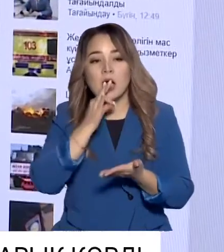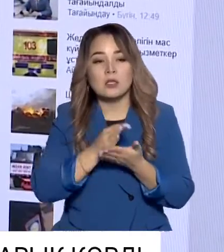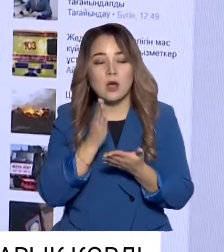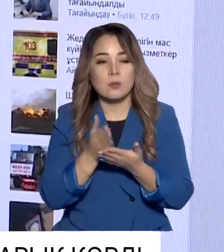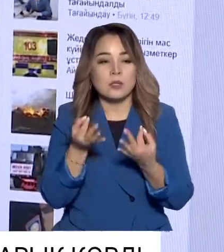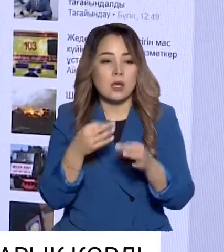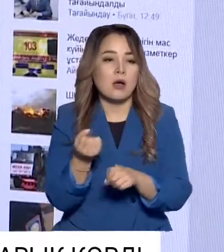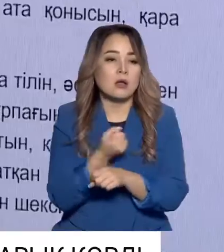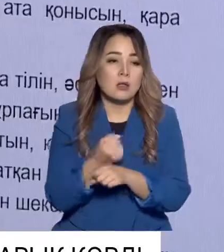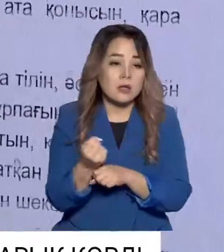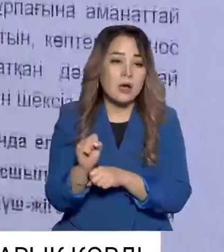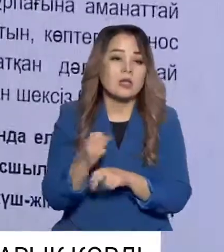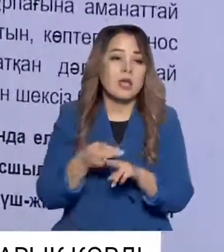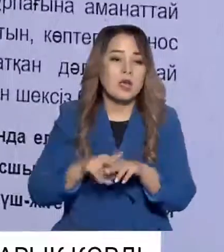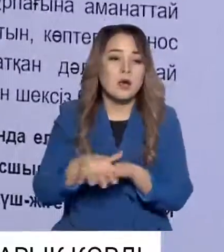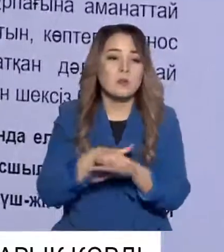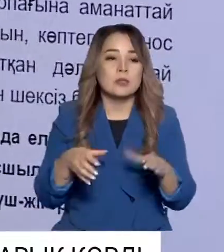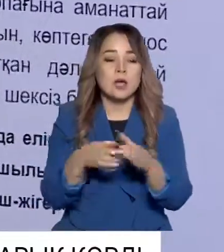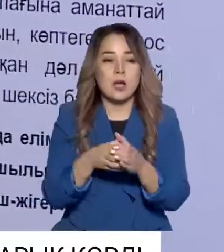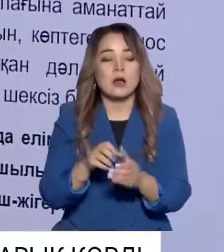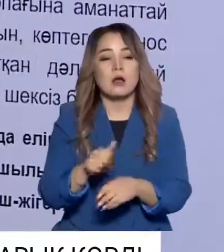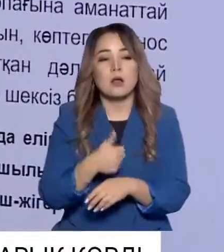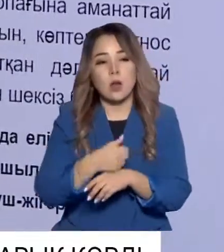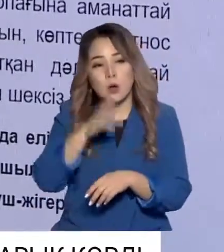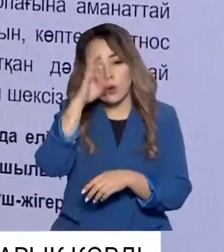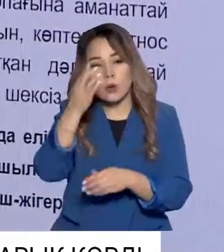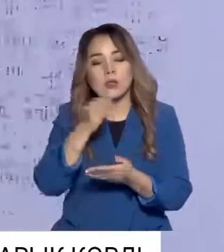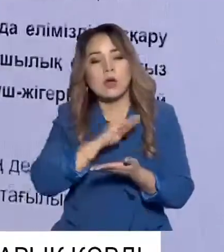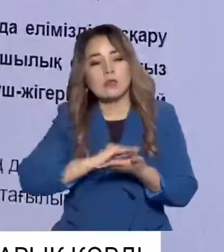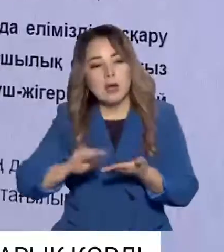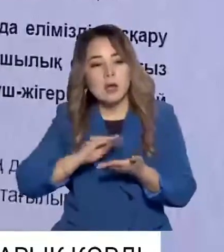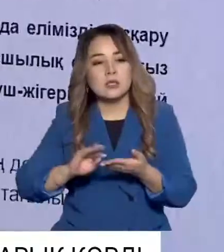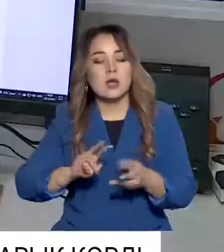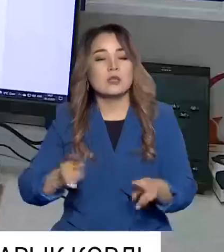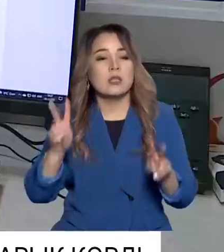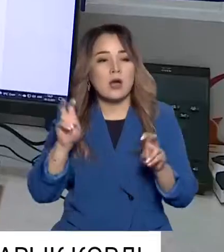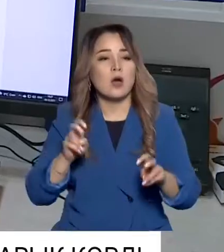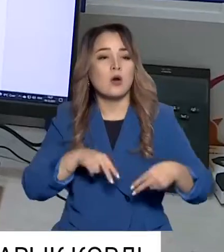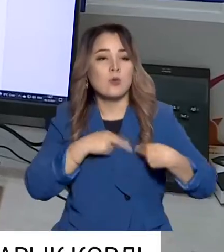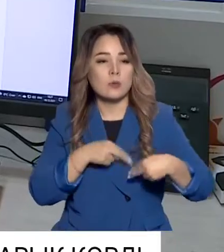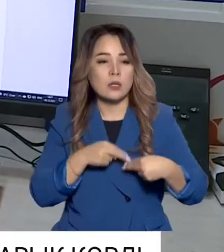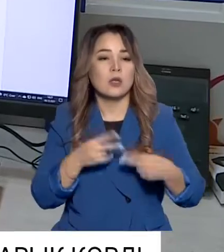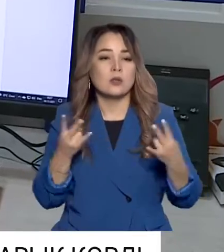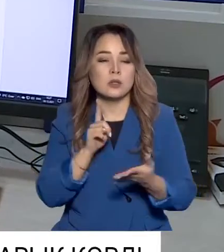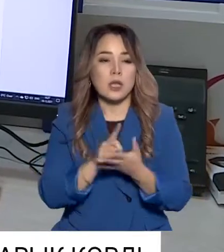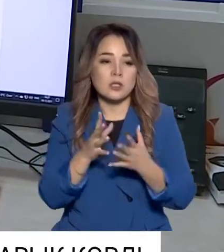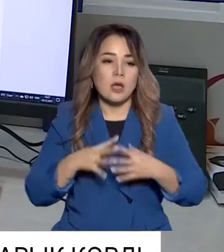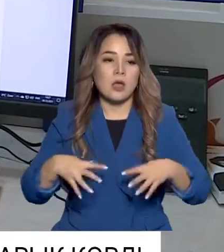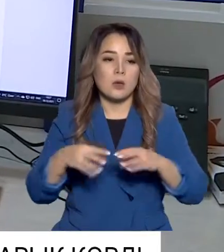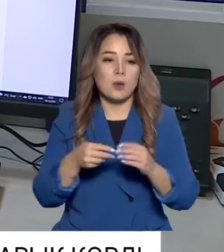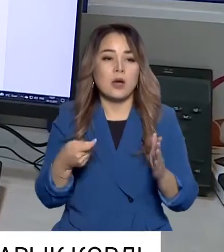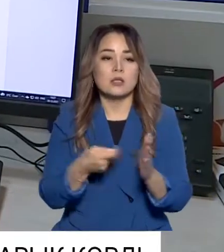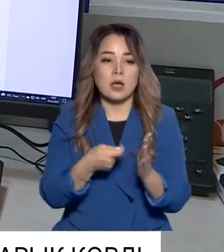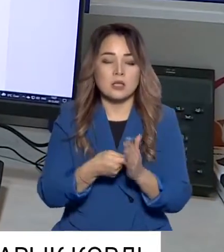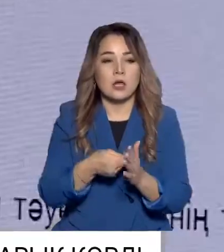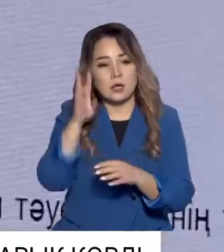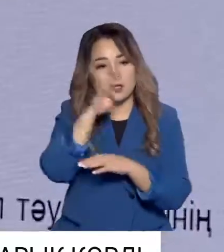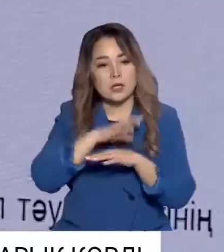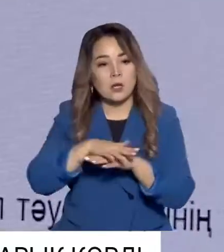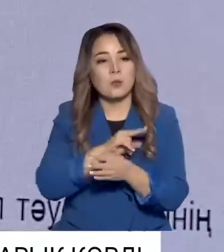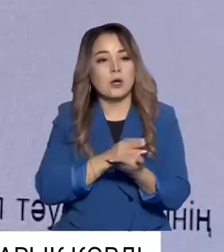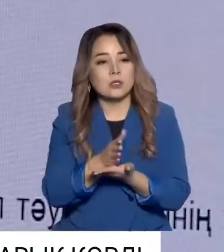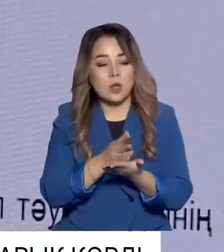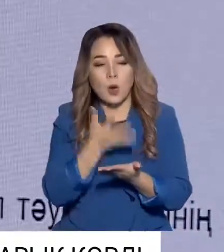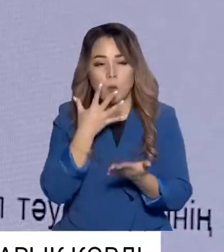ерлік жеткізді. Елбасы мақалада осы қағиданы қайта қаперге алды. Еңбек ет, отбасыңды асыра, еліңе қызмет қыл, өзің